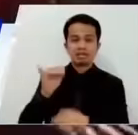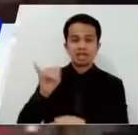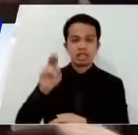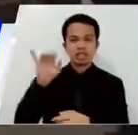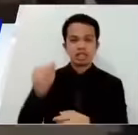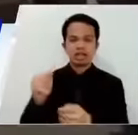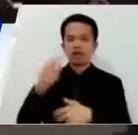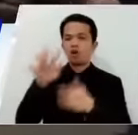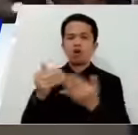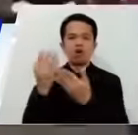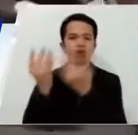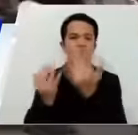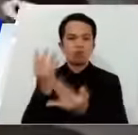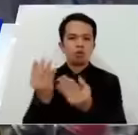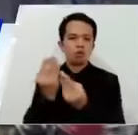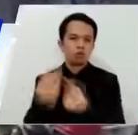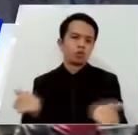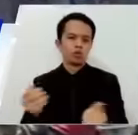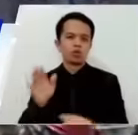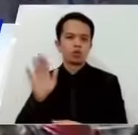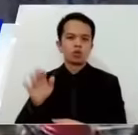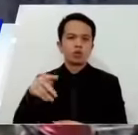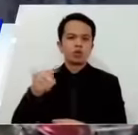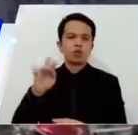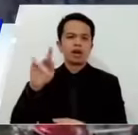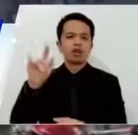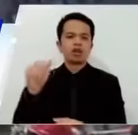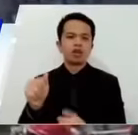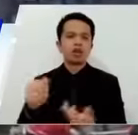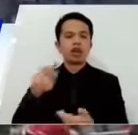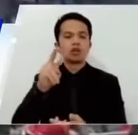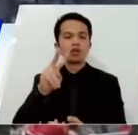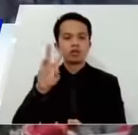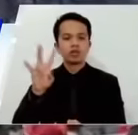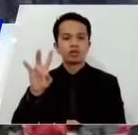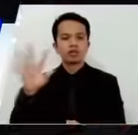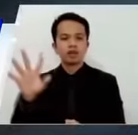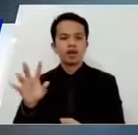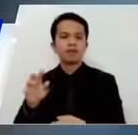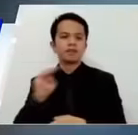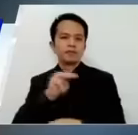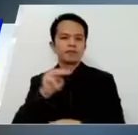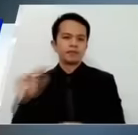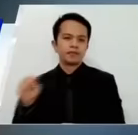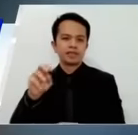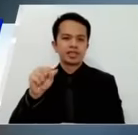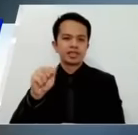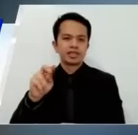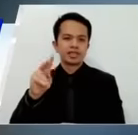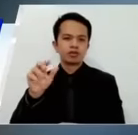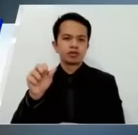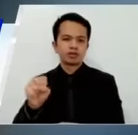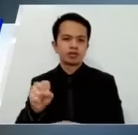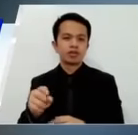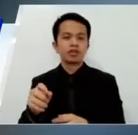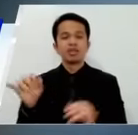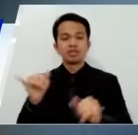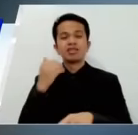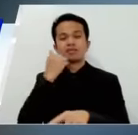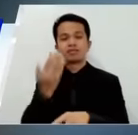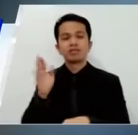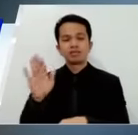sa Gates 52 ng Parola Compound sa Barangay 275 San Nicolas, Maynila. Nasawi kasi sa sunog ang kanyang alagang